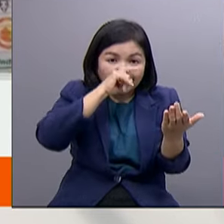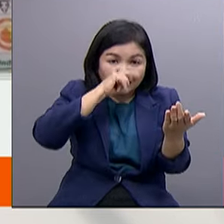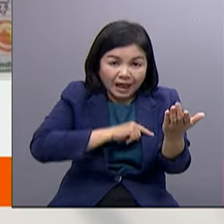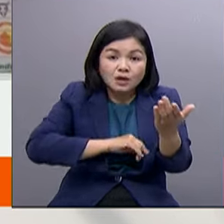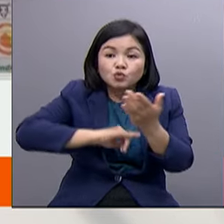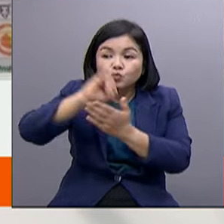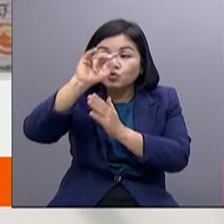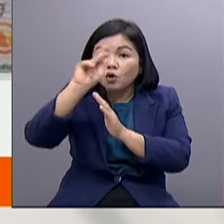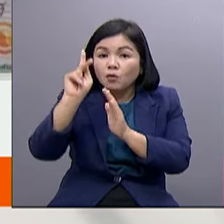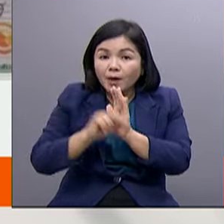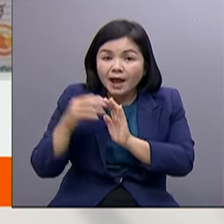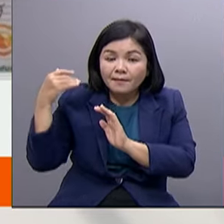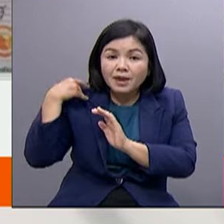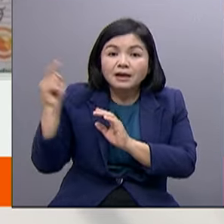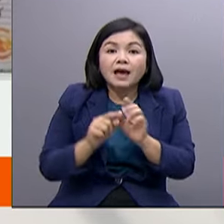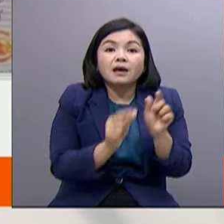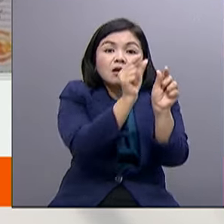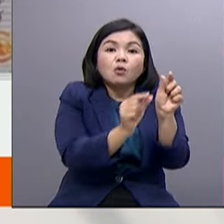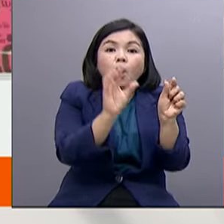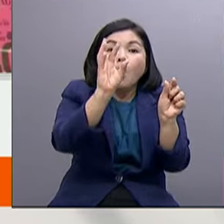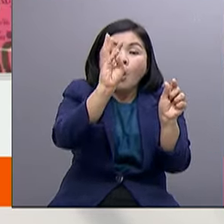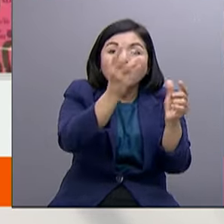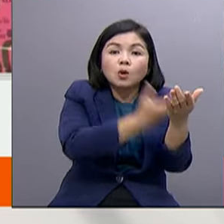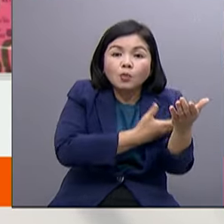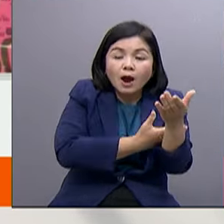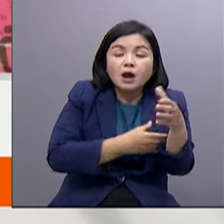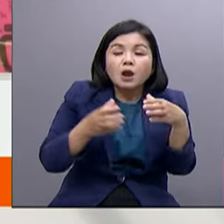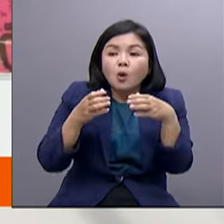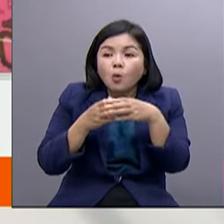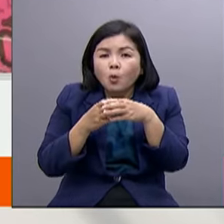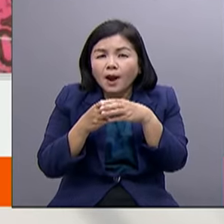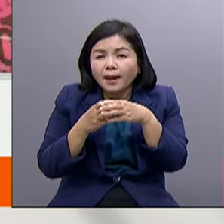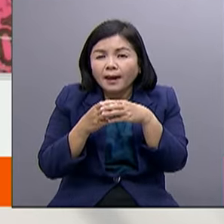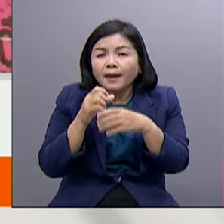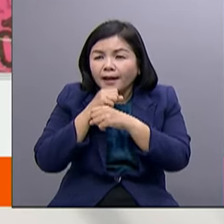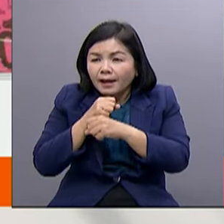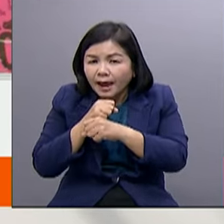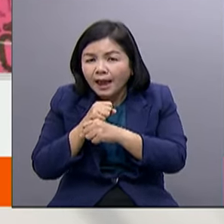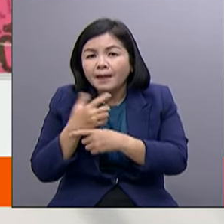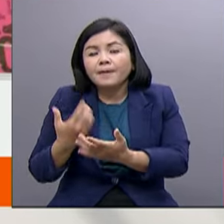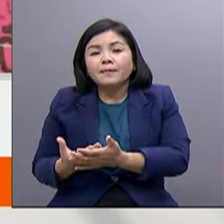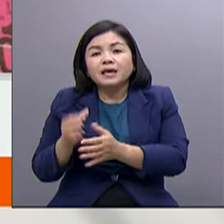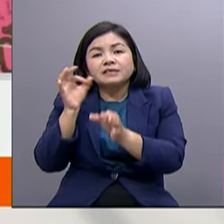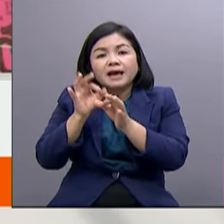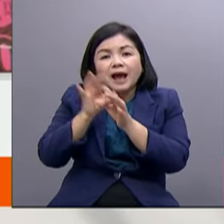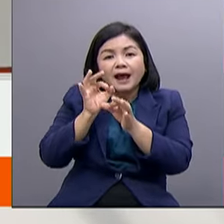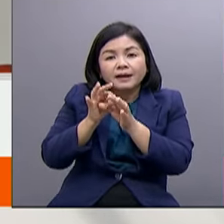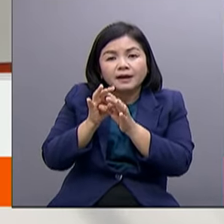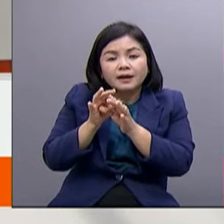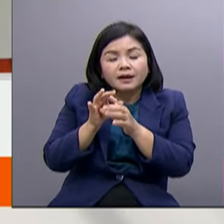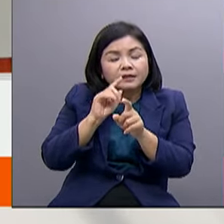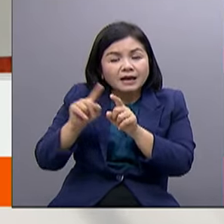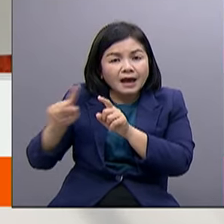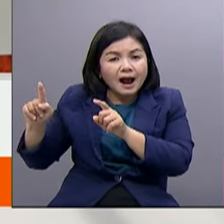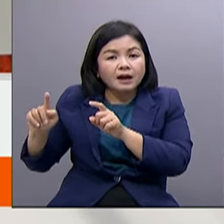หมายมันก็มี L6 แล้วมันก็จะมีหวยเกษียณเพิ่มมากขึ้นมันมีสลากออมทรัพย์ของธนาคารต่างๆอยู่แล้วด้วย